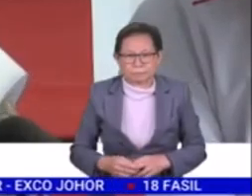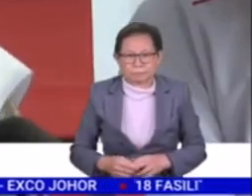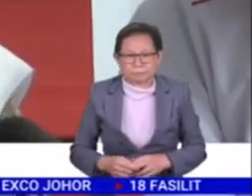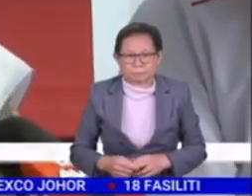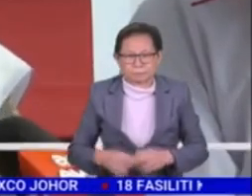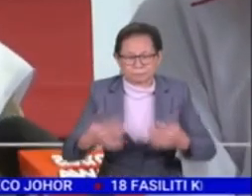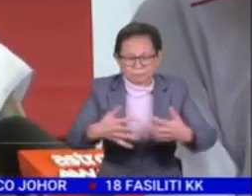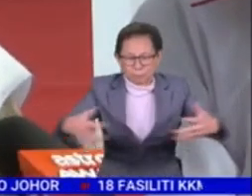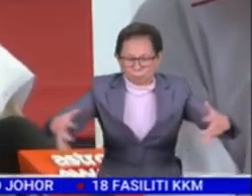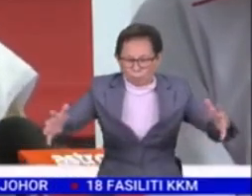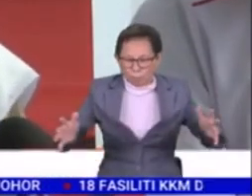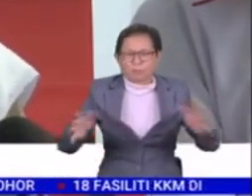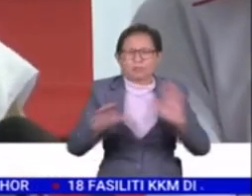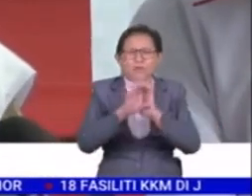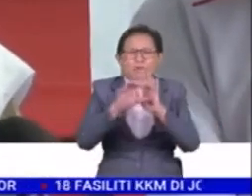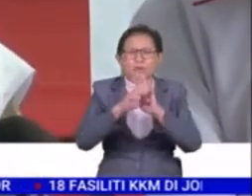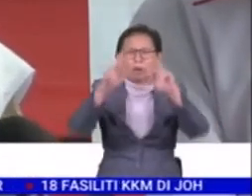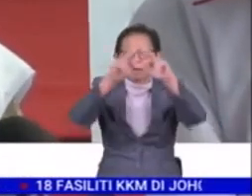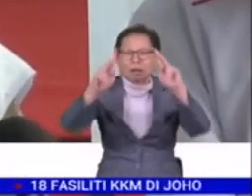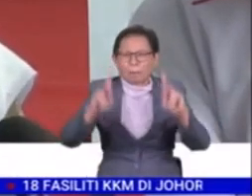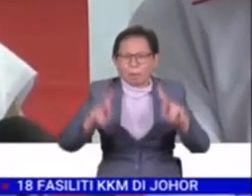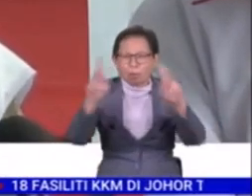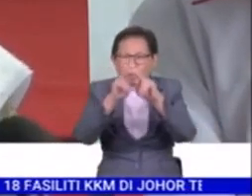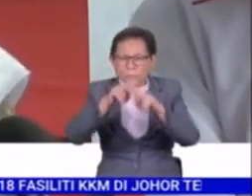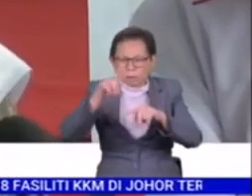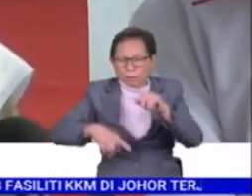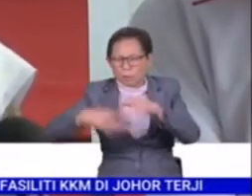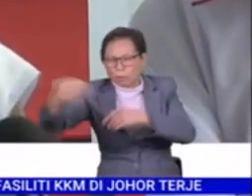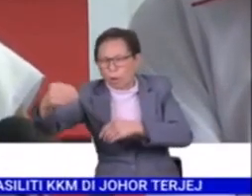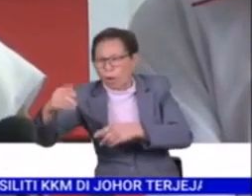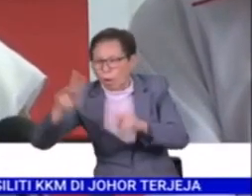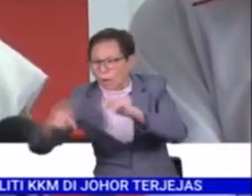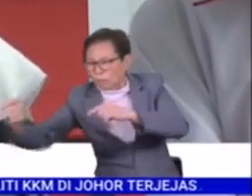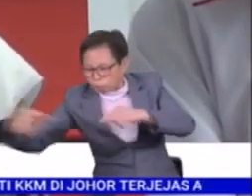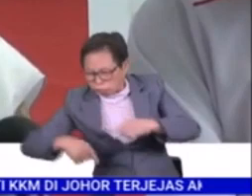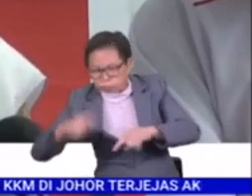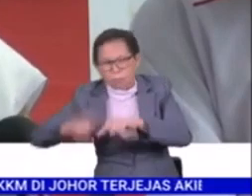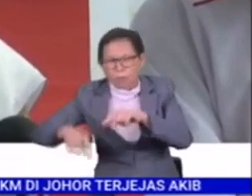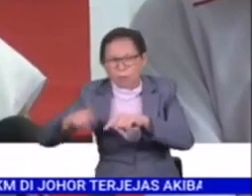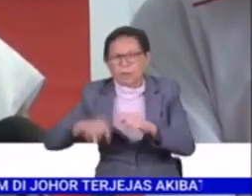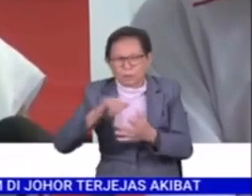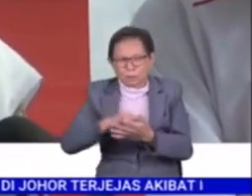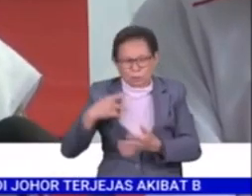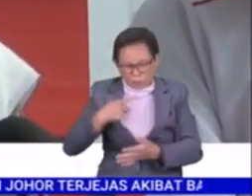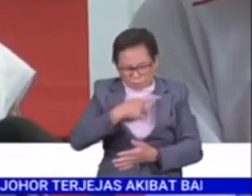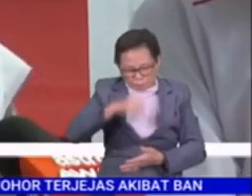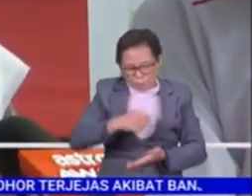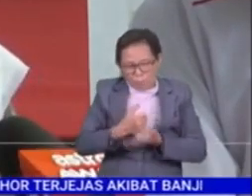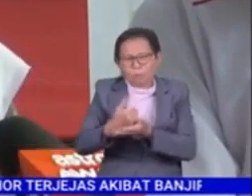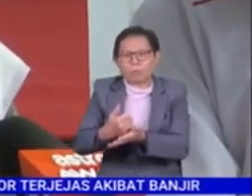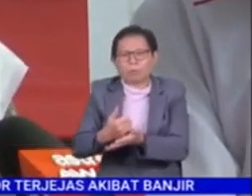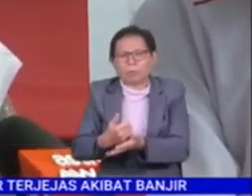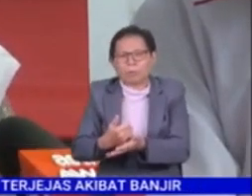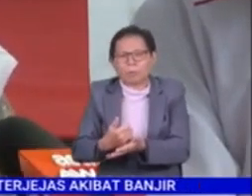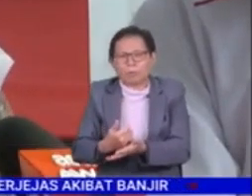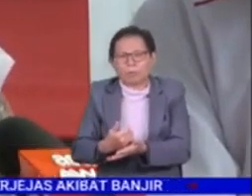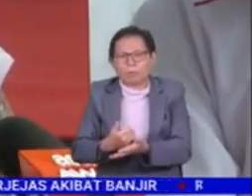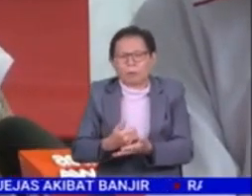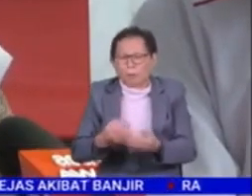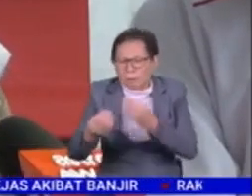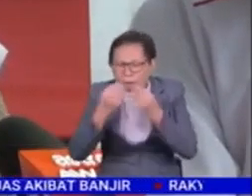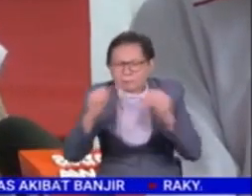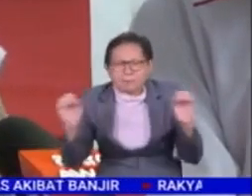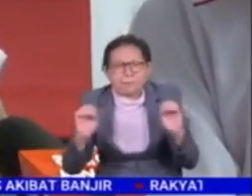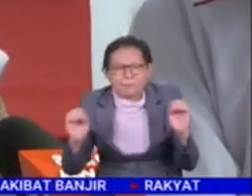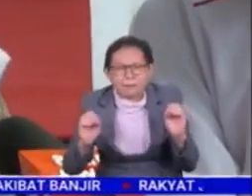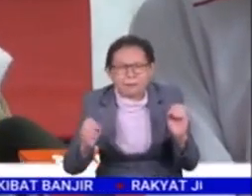Yang terkepung tu, macam kampung tu, dia tak boleh keluar, orang tak boleh masuk. Jadi yang tu yang kita kena bantulah. Sebab nanti kan dia putus-putus bekalan